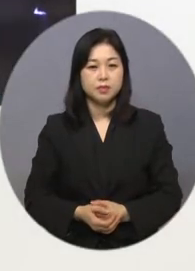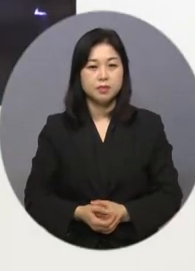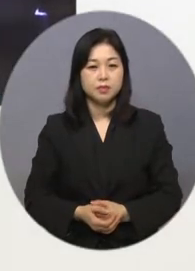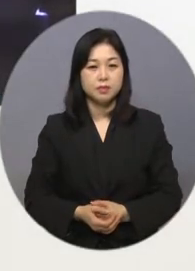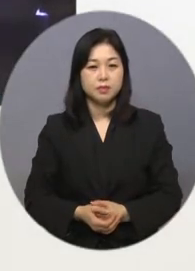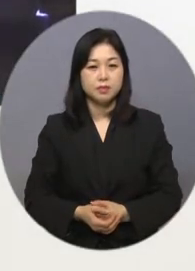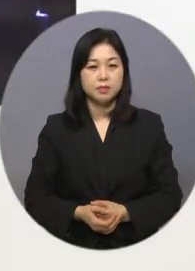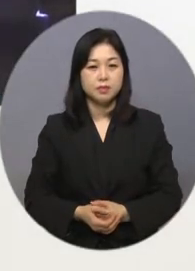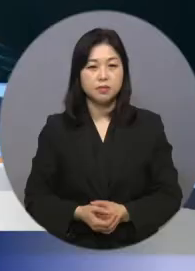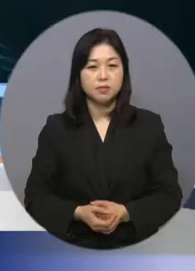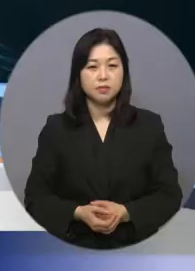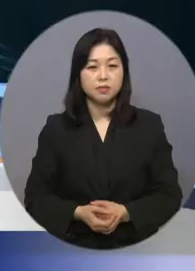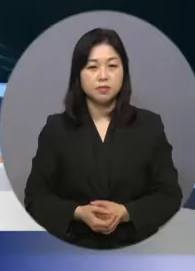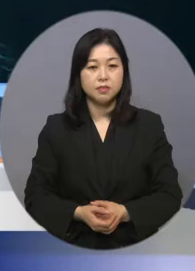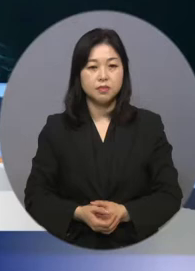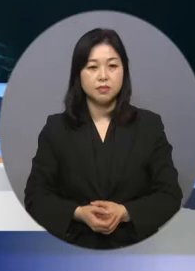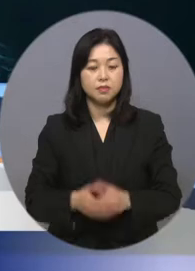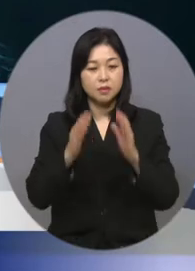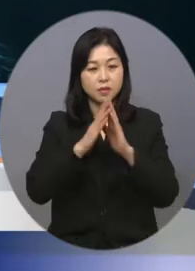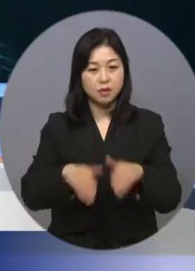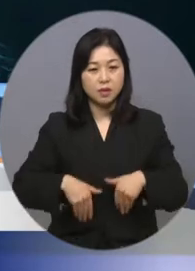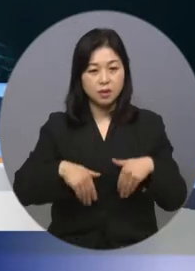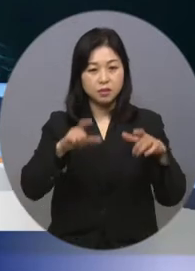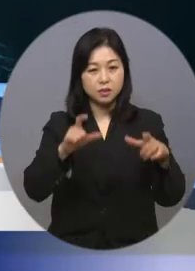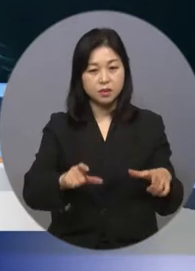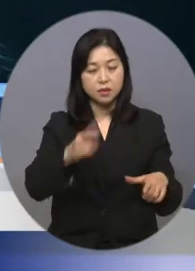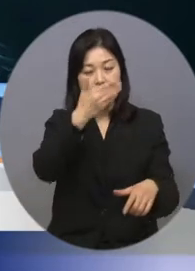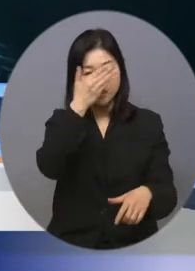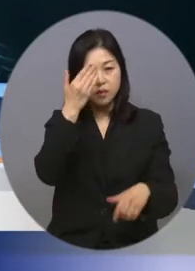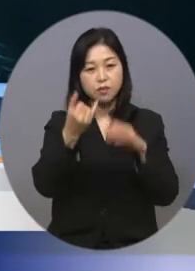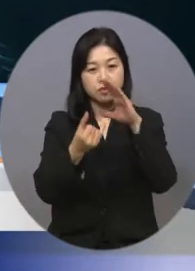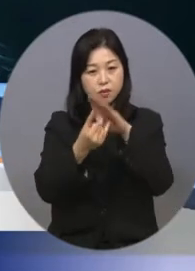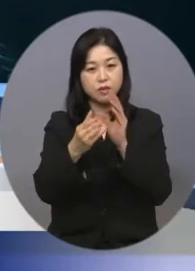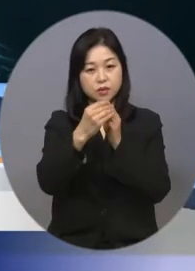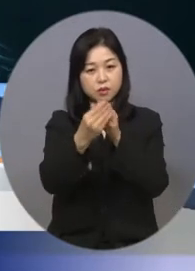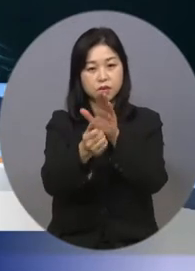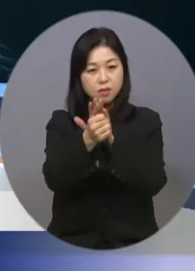권용찬입니다. 전남 지역의 청소년 지도자를